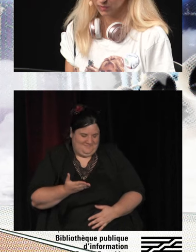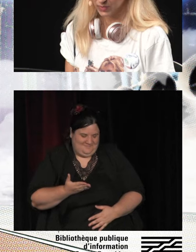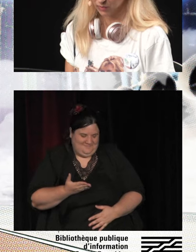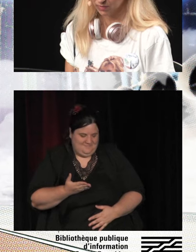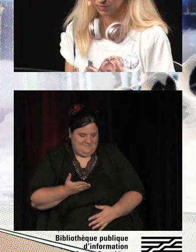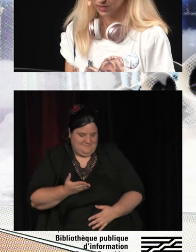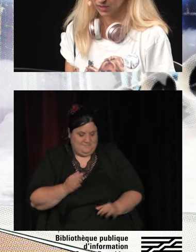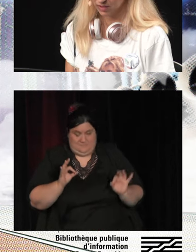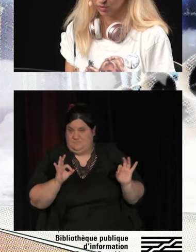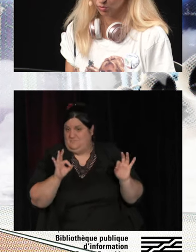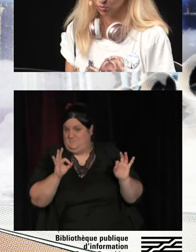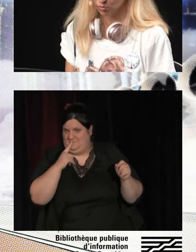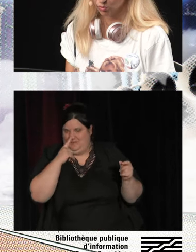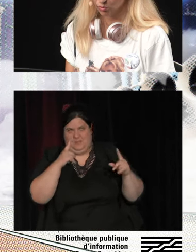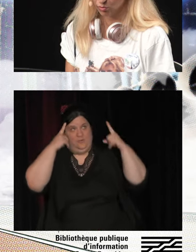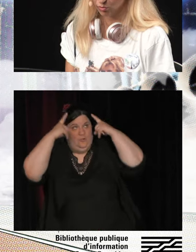C'est complètement ça qu'on voulait faire.